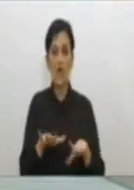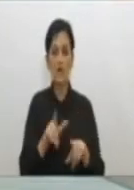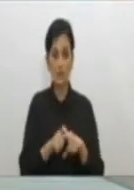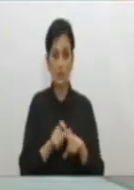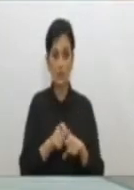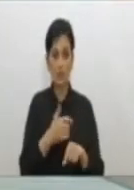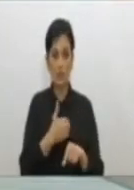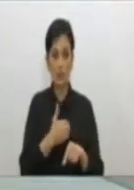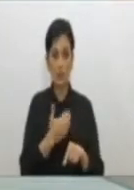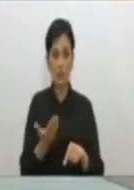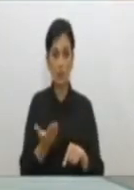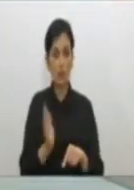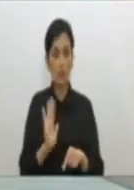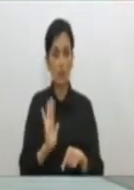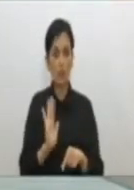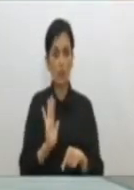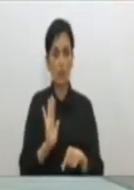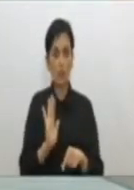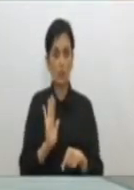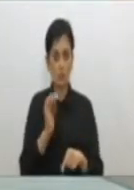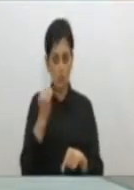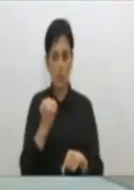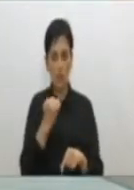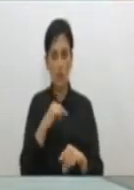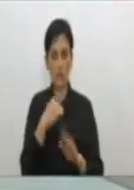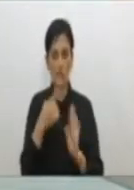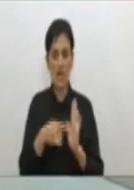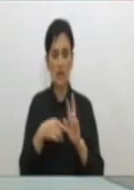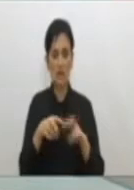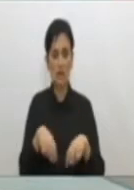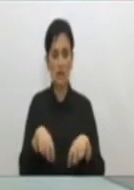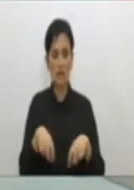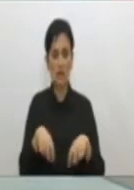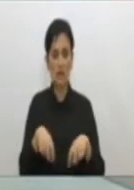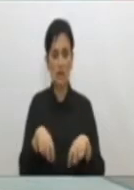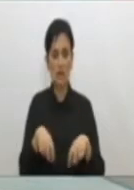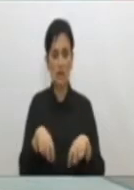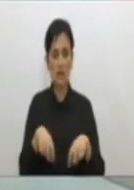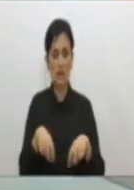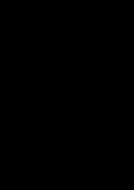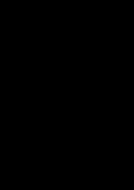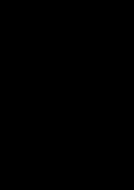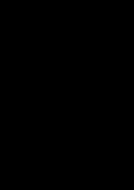სურთ. Არა, მადლობ, საკითხი განხილულია.